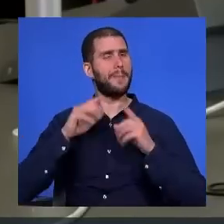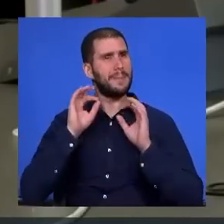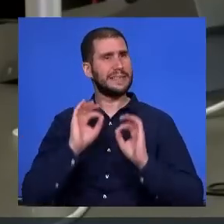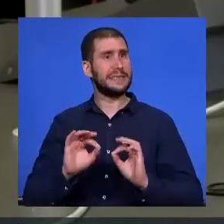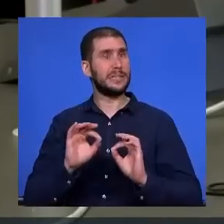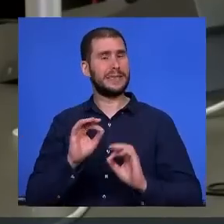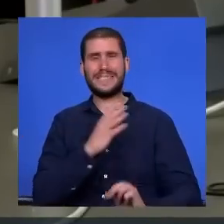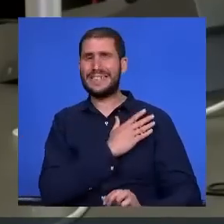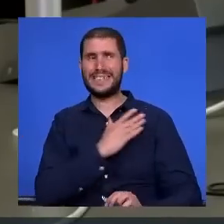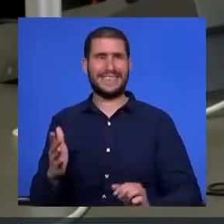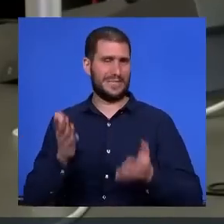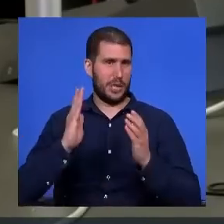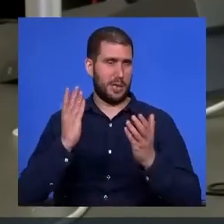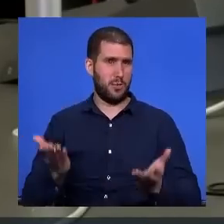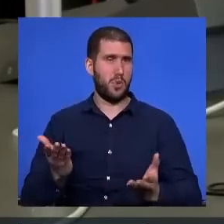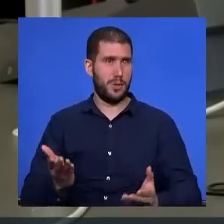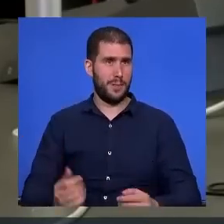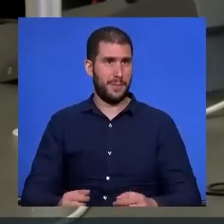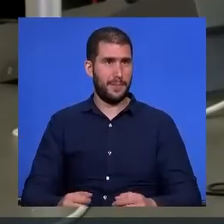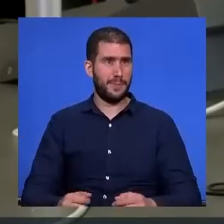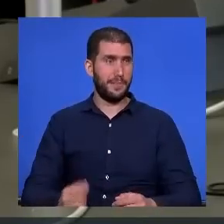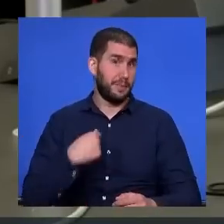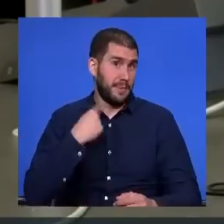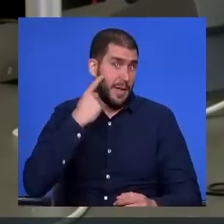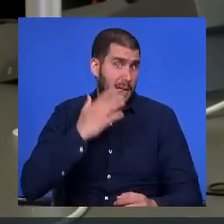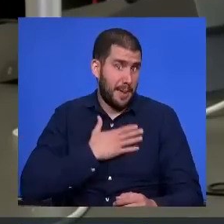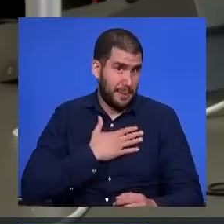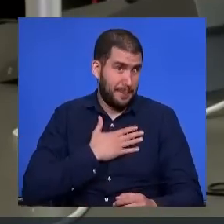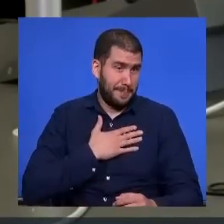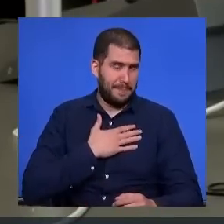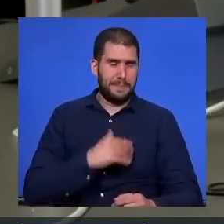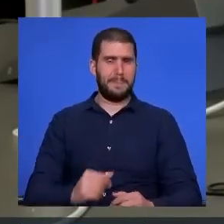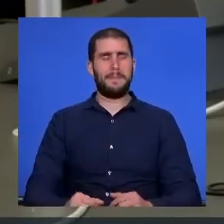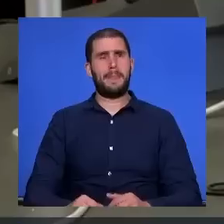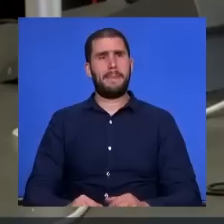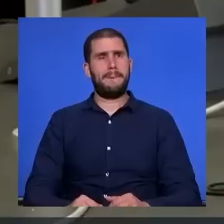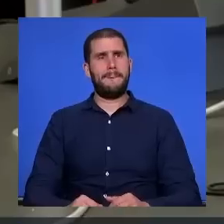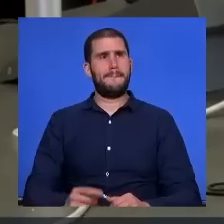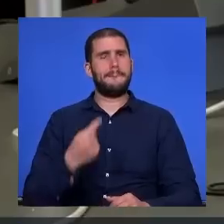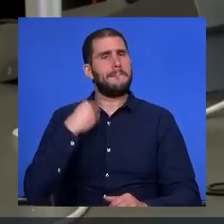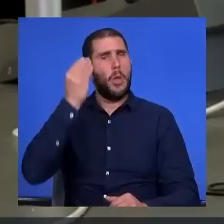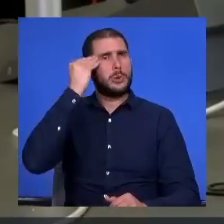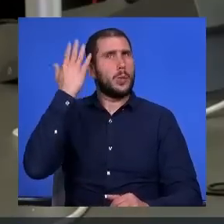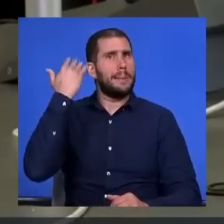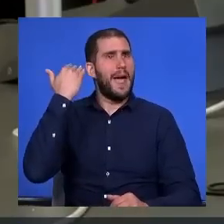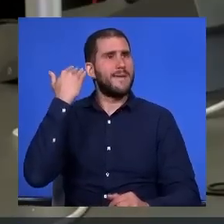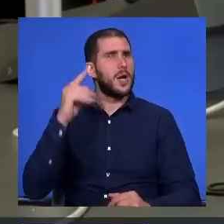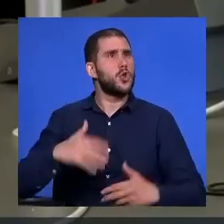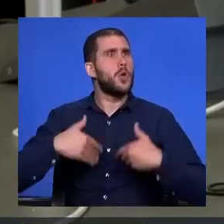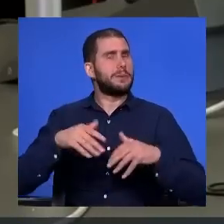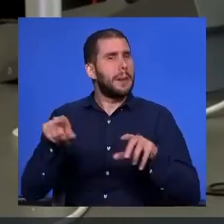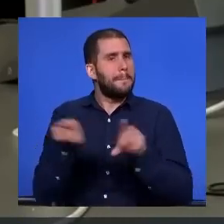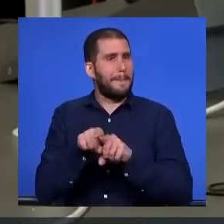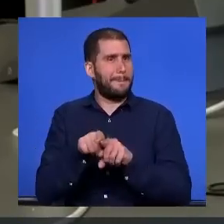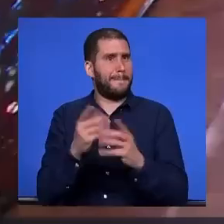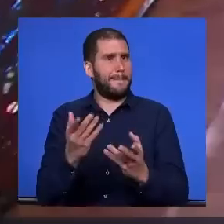במציאות מאוד קיצונית לטעמי. אני לא זוכר יום עצמאות שכזה,